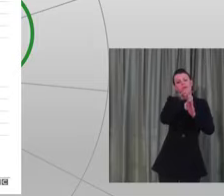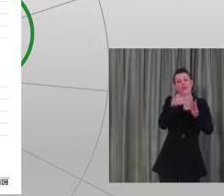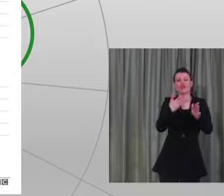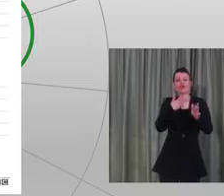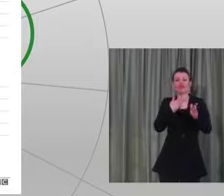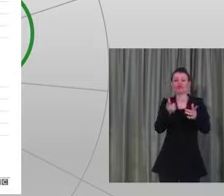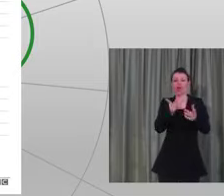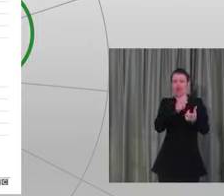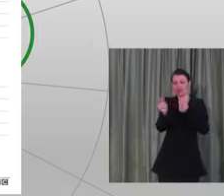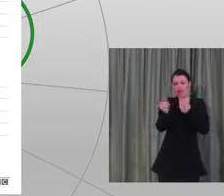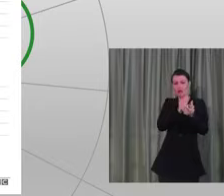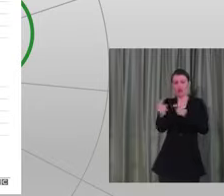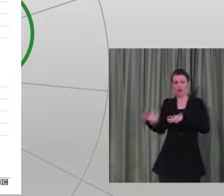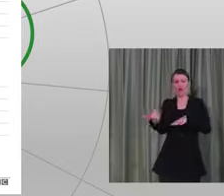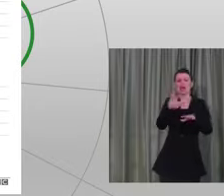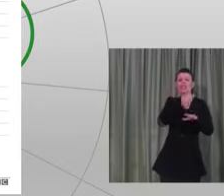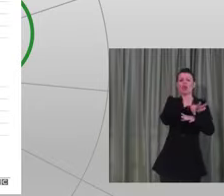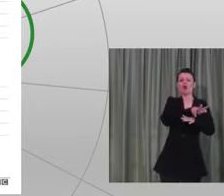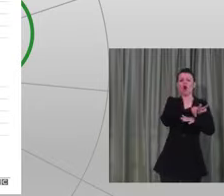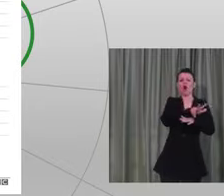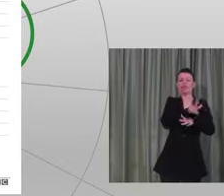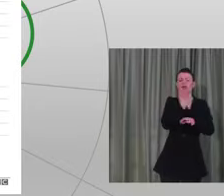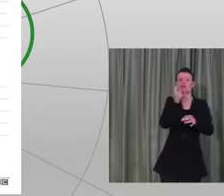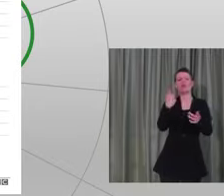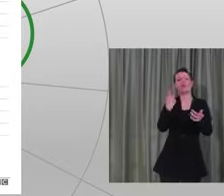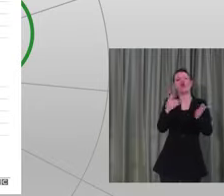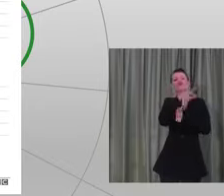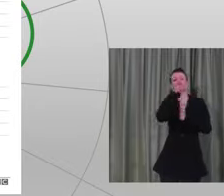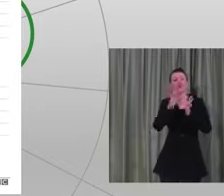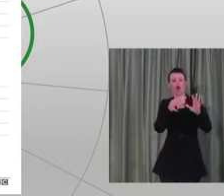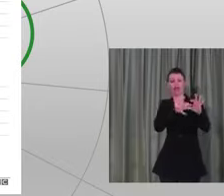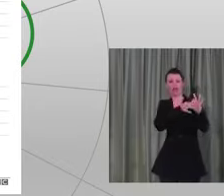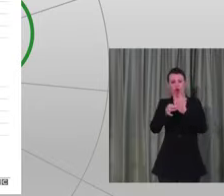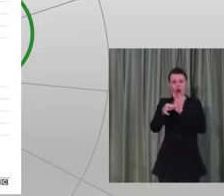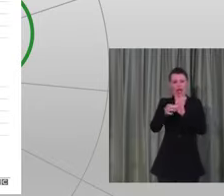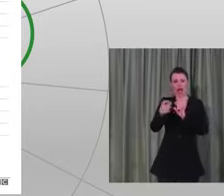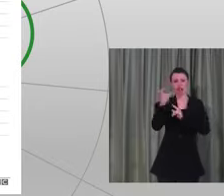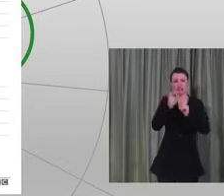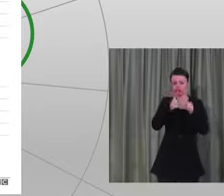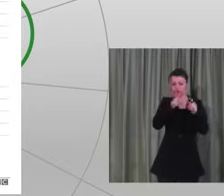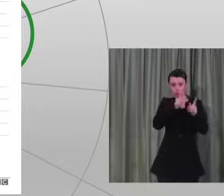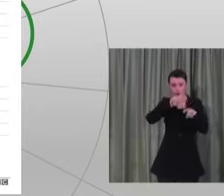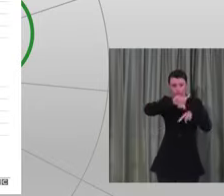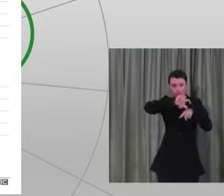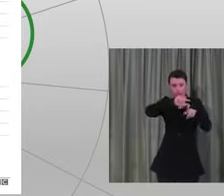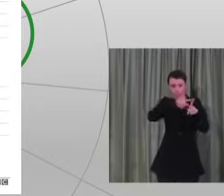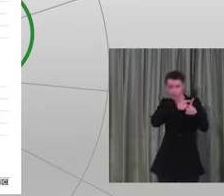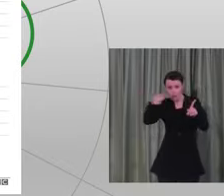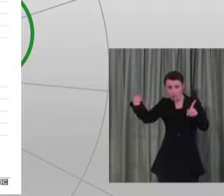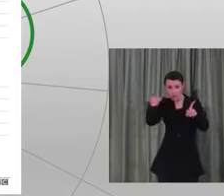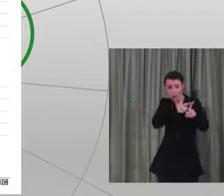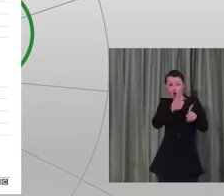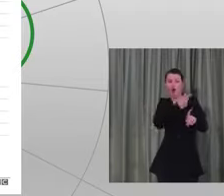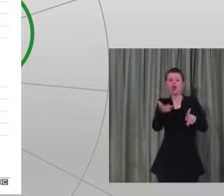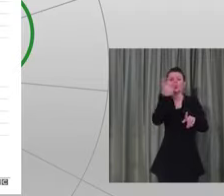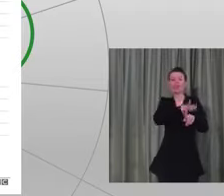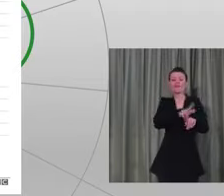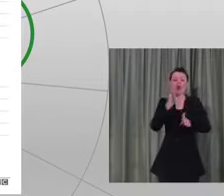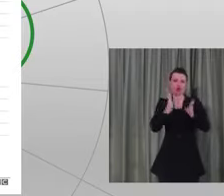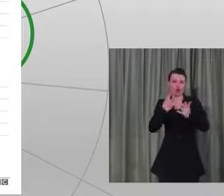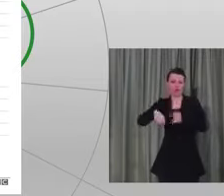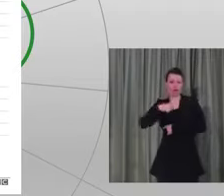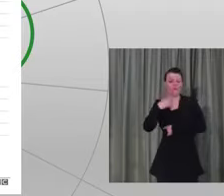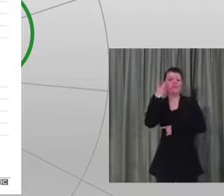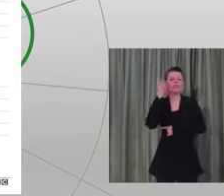su due giorni rispetto a quello che è capitato a noi come vedete difatti il grafico con le linee